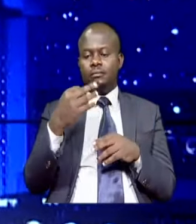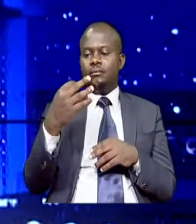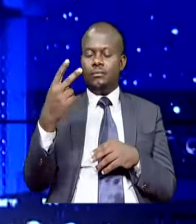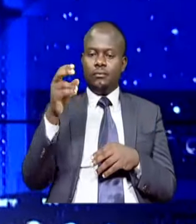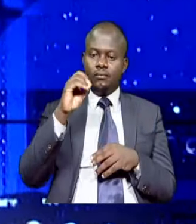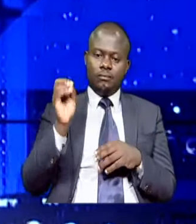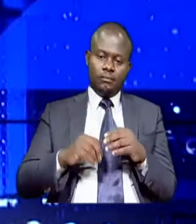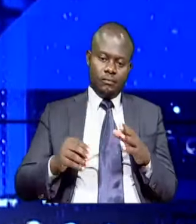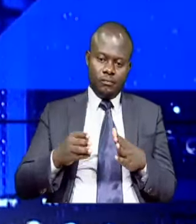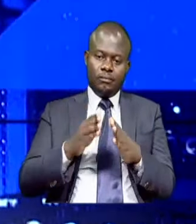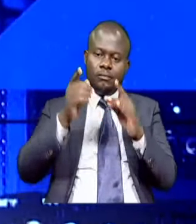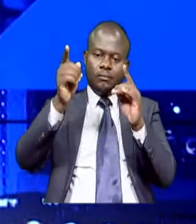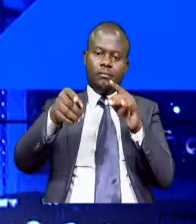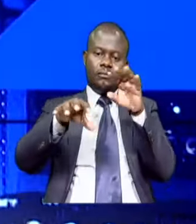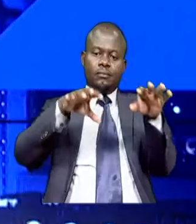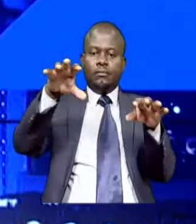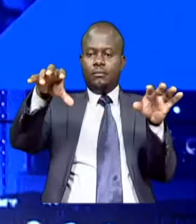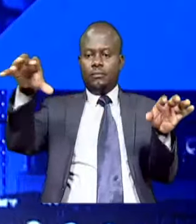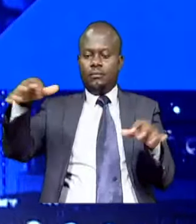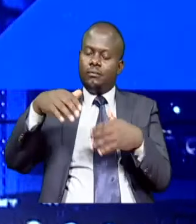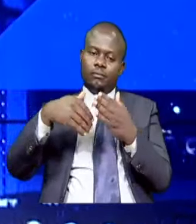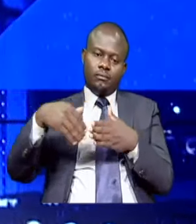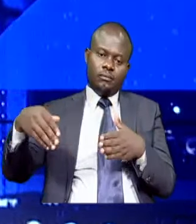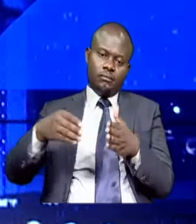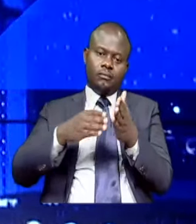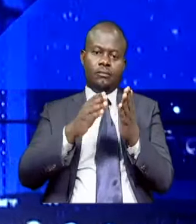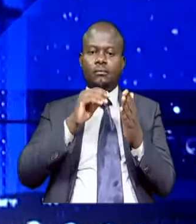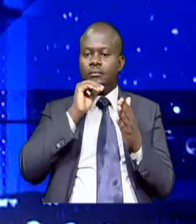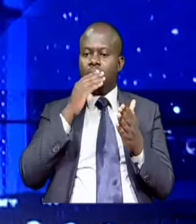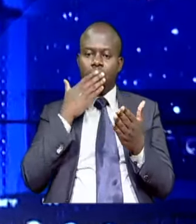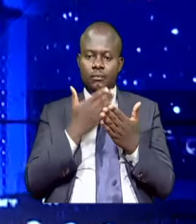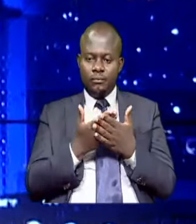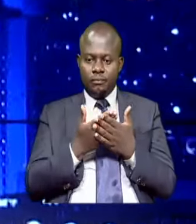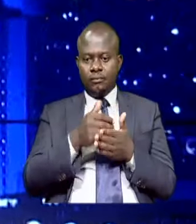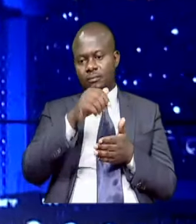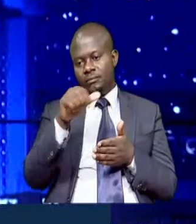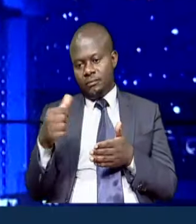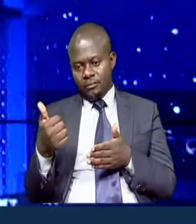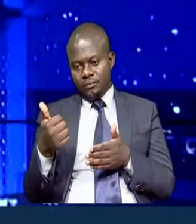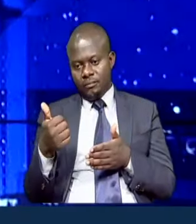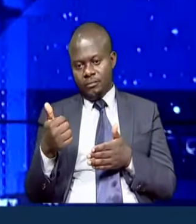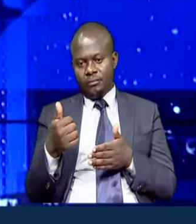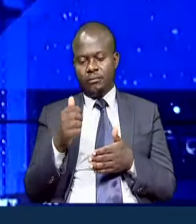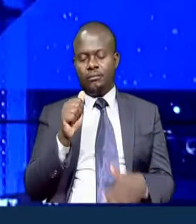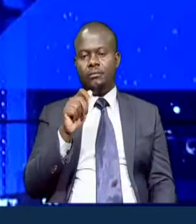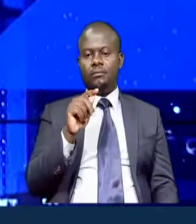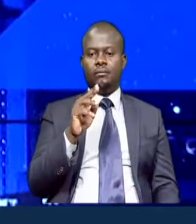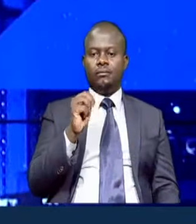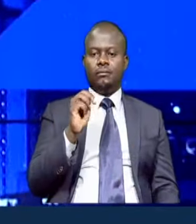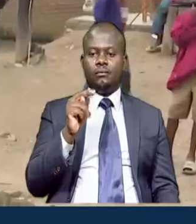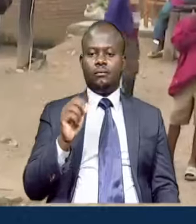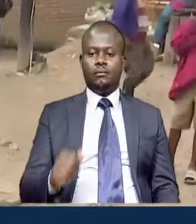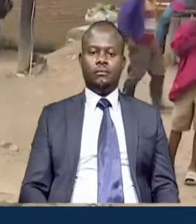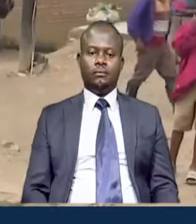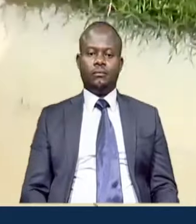32% by'imihanda igera kuri site z'amatora ari imihanda itari nyabagendwa ibindi kuri inkuru na mugenzi wacu Akimana Latifa